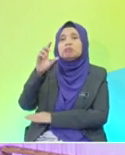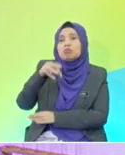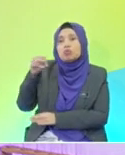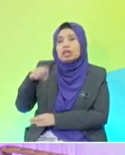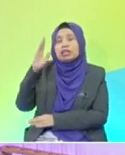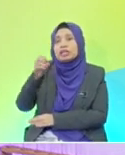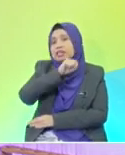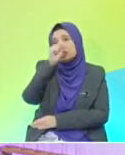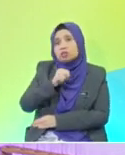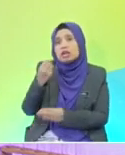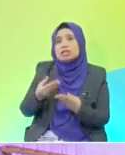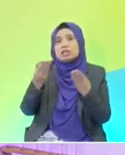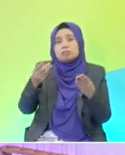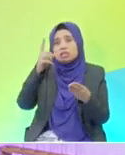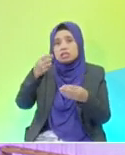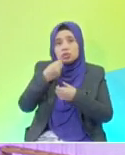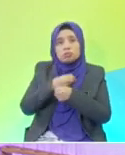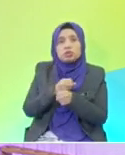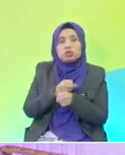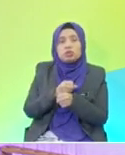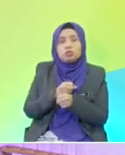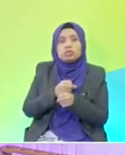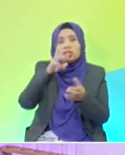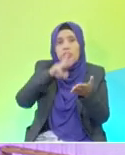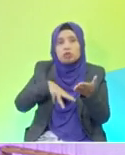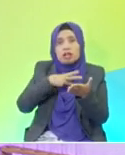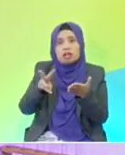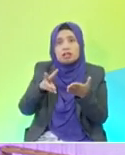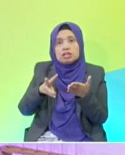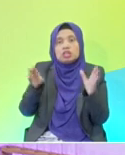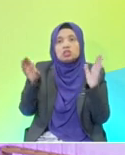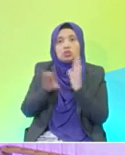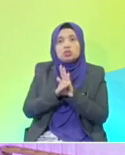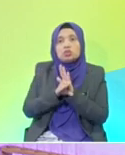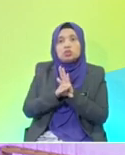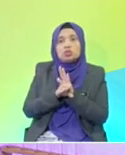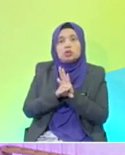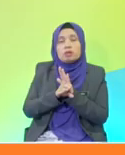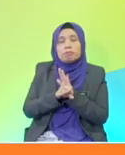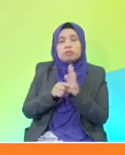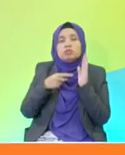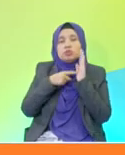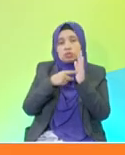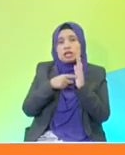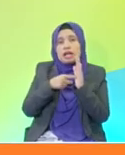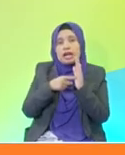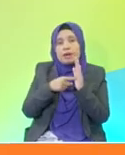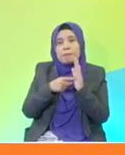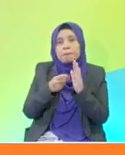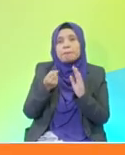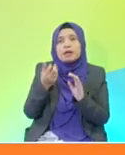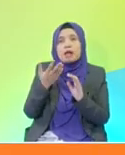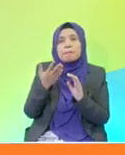dan diberi satu bentuk jadwal Oke sebagai contoh jadwal 1 menunjukkan quantity penawaran dan